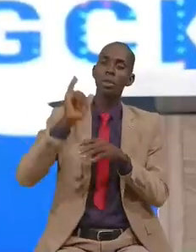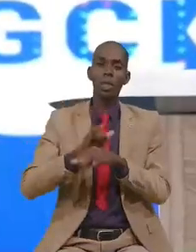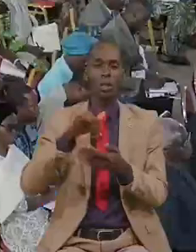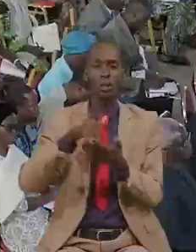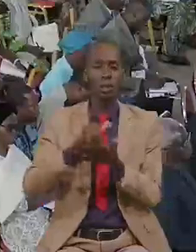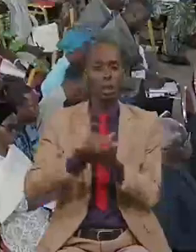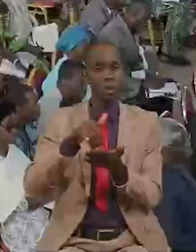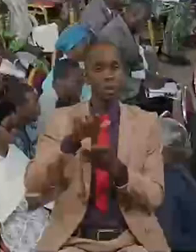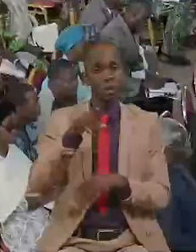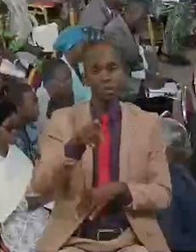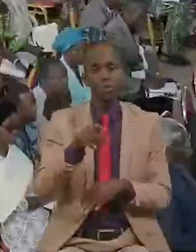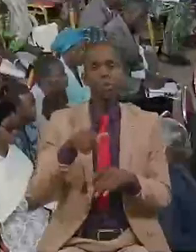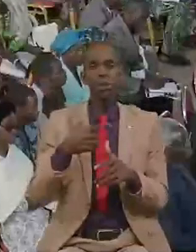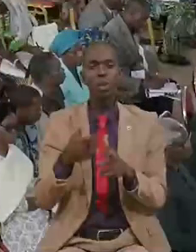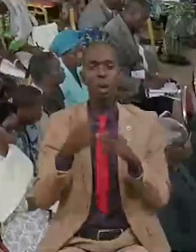à travers toi.